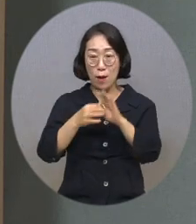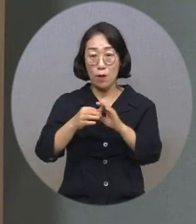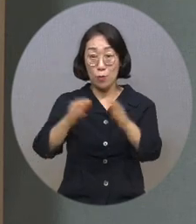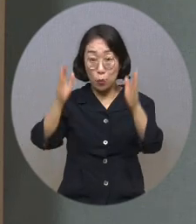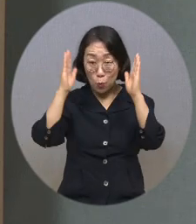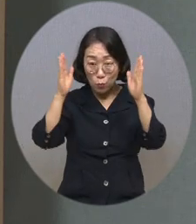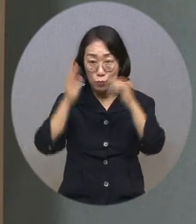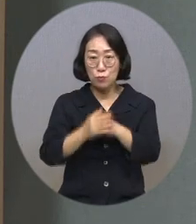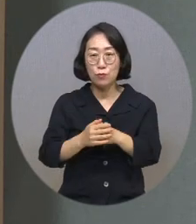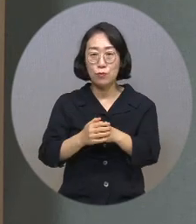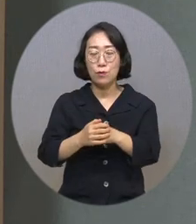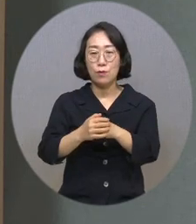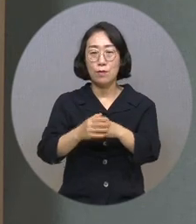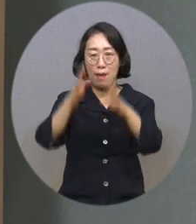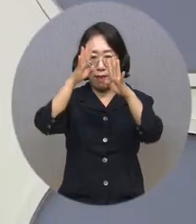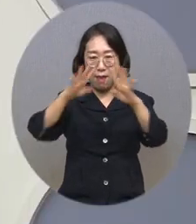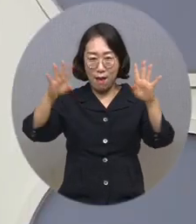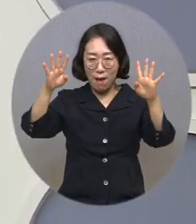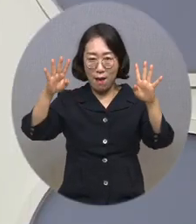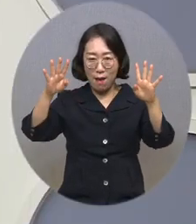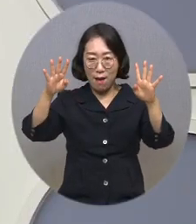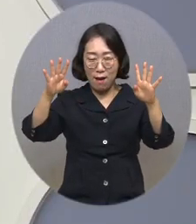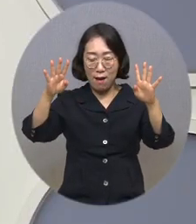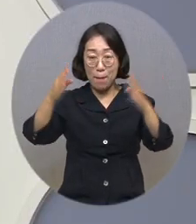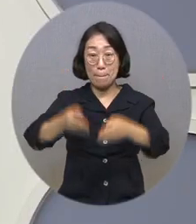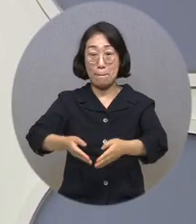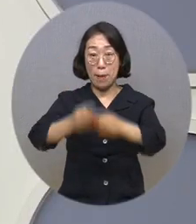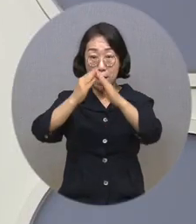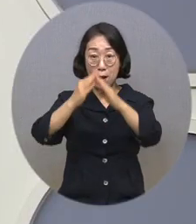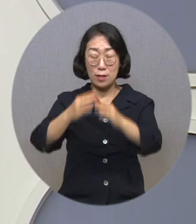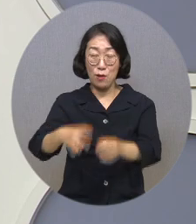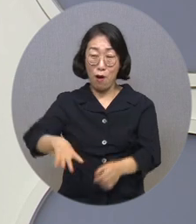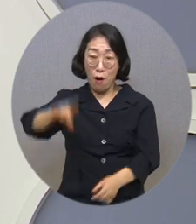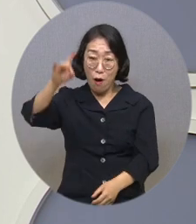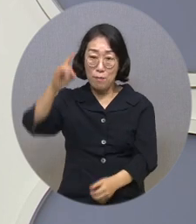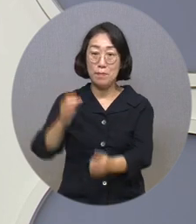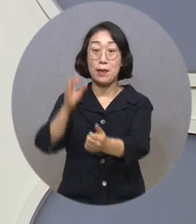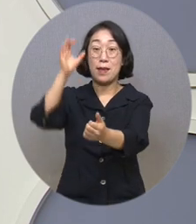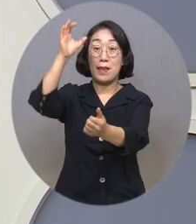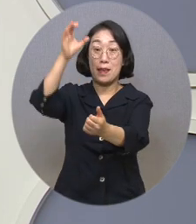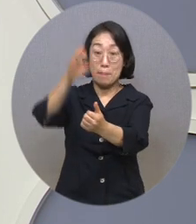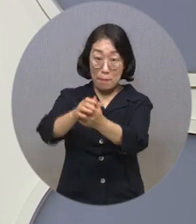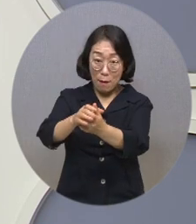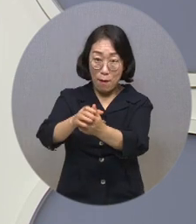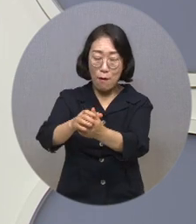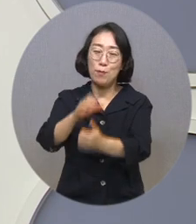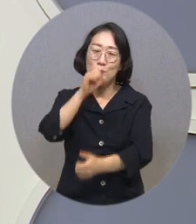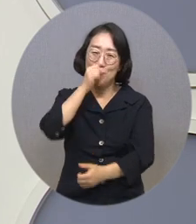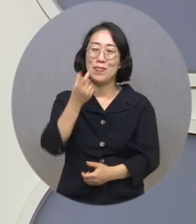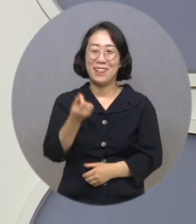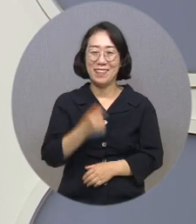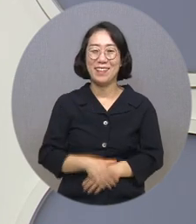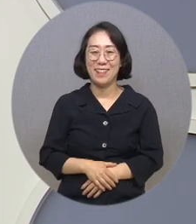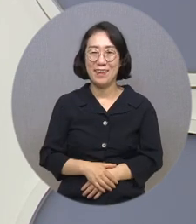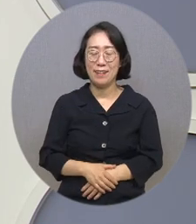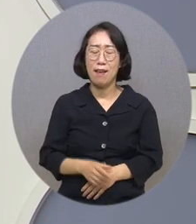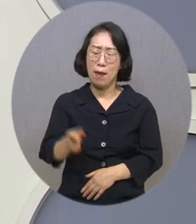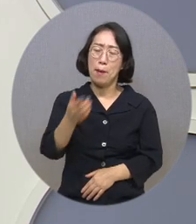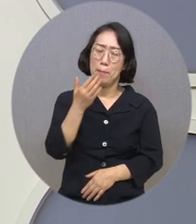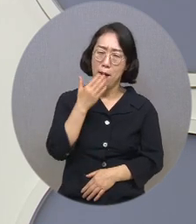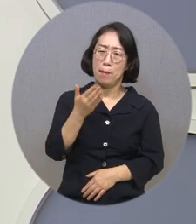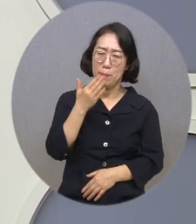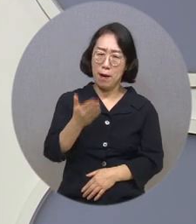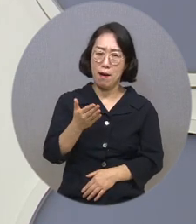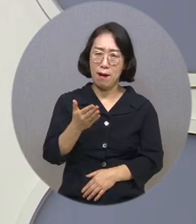초대 총장으로. 와, 아, 저는 멋있네요. 뭐 정말 최고의 영광입니다, 정말. 네. 네. 아니 충분히 할 수 있는